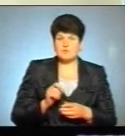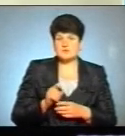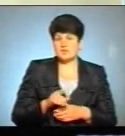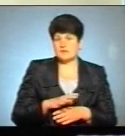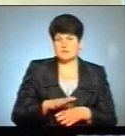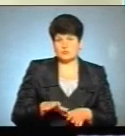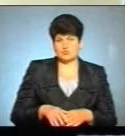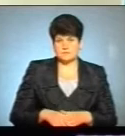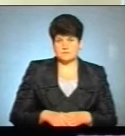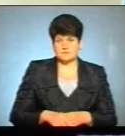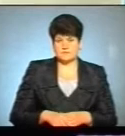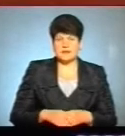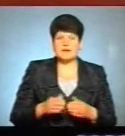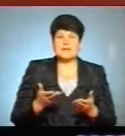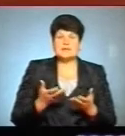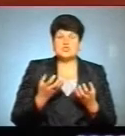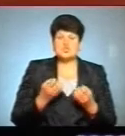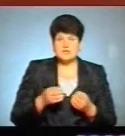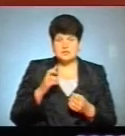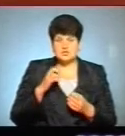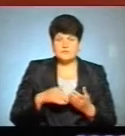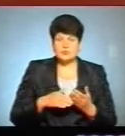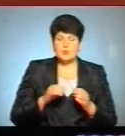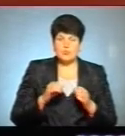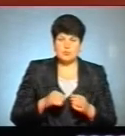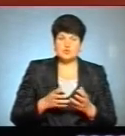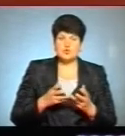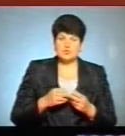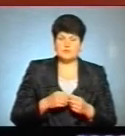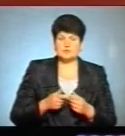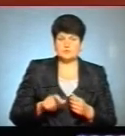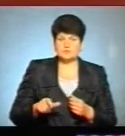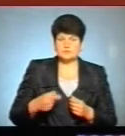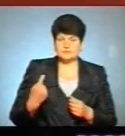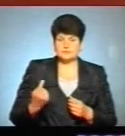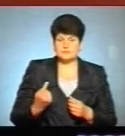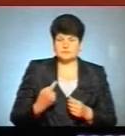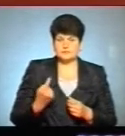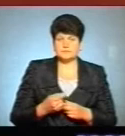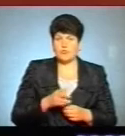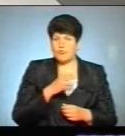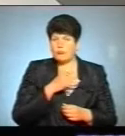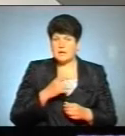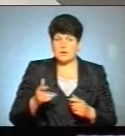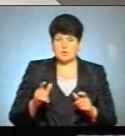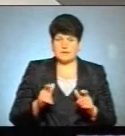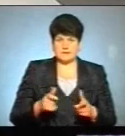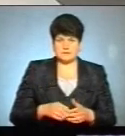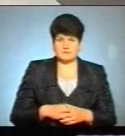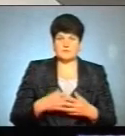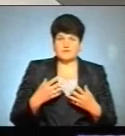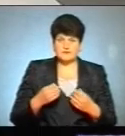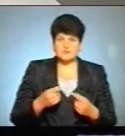буде. На які ще державні допомоги можуть розраховувати жителі краю в період карантину? Ми вже говорили на